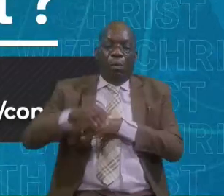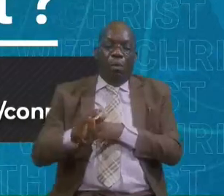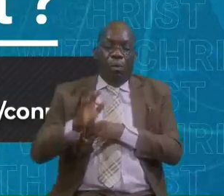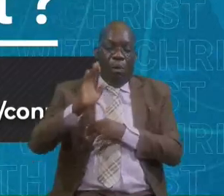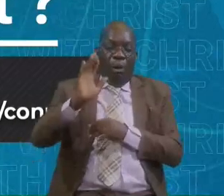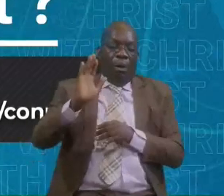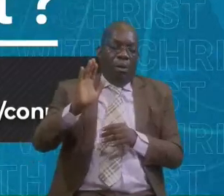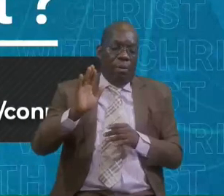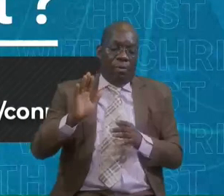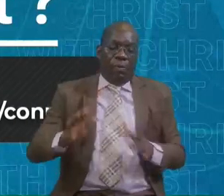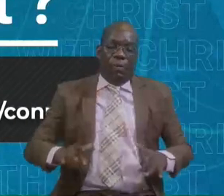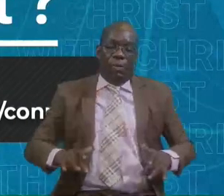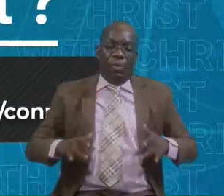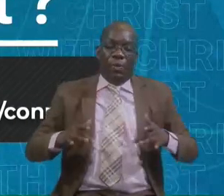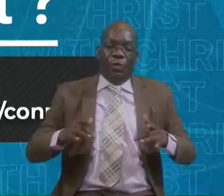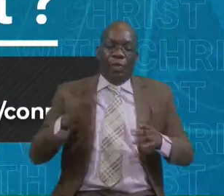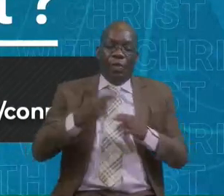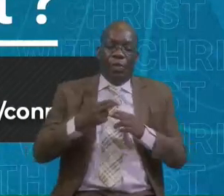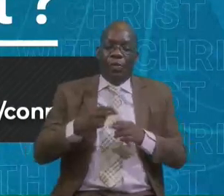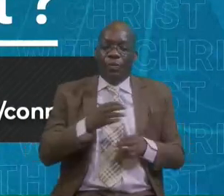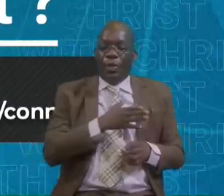votre numéro de téléphone